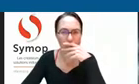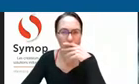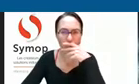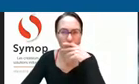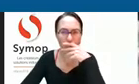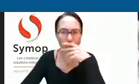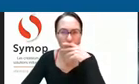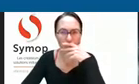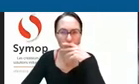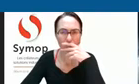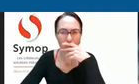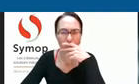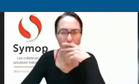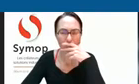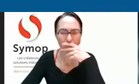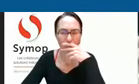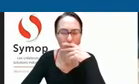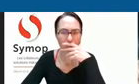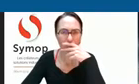ça projette,